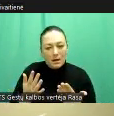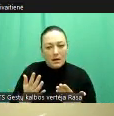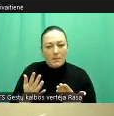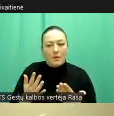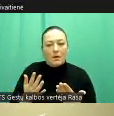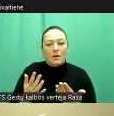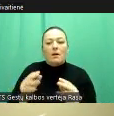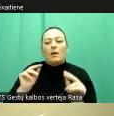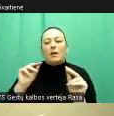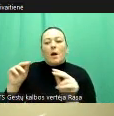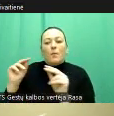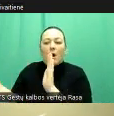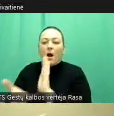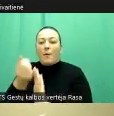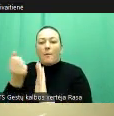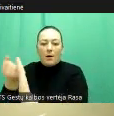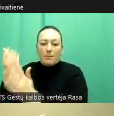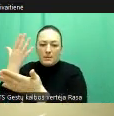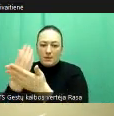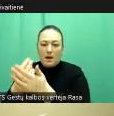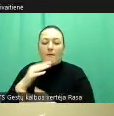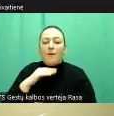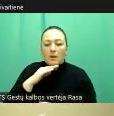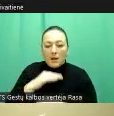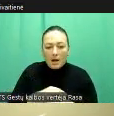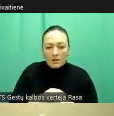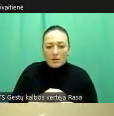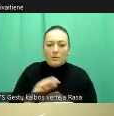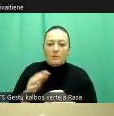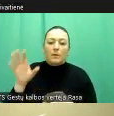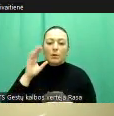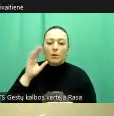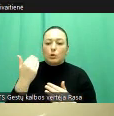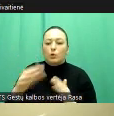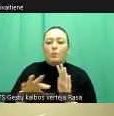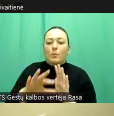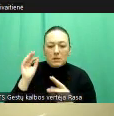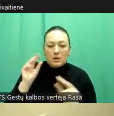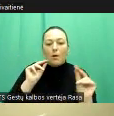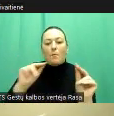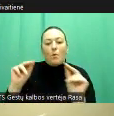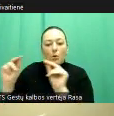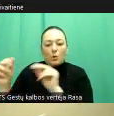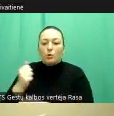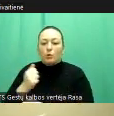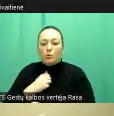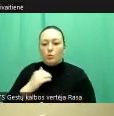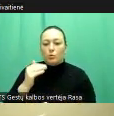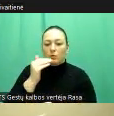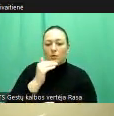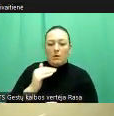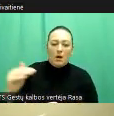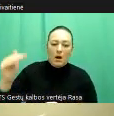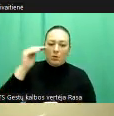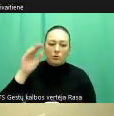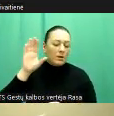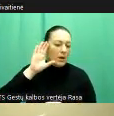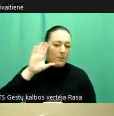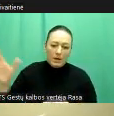ką mokytojai pasiekė savo klasėse, priklauso nuo jų pasirinkimo. Taigi mokytojai turi nepaprastai aukštą